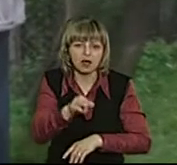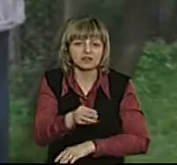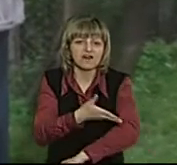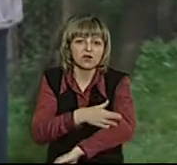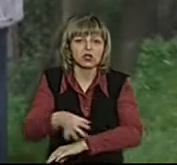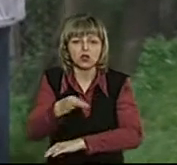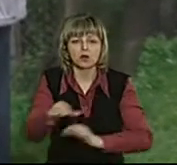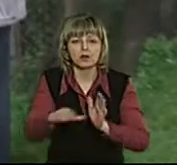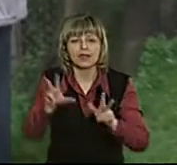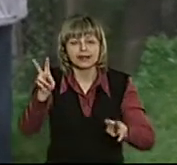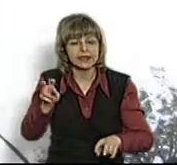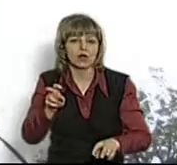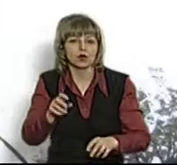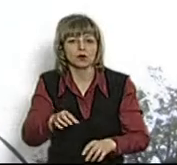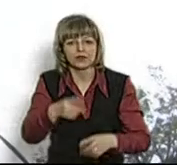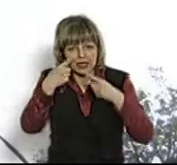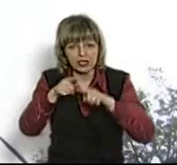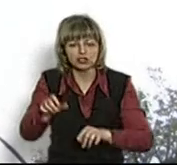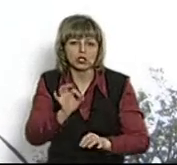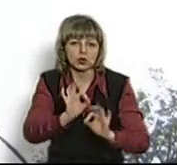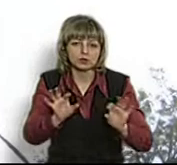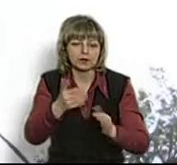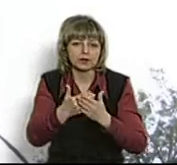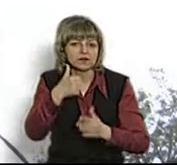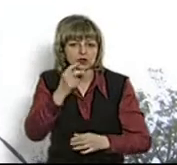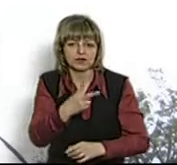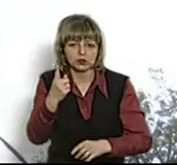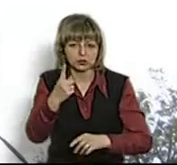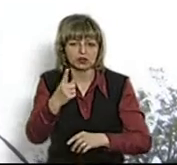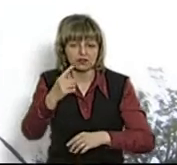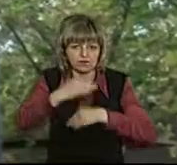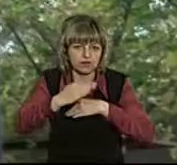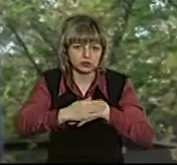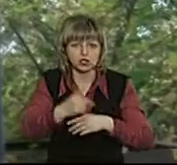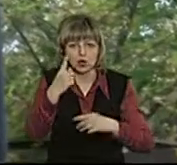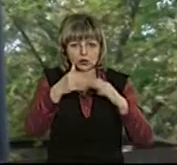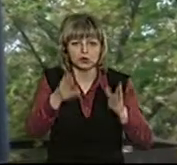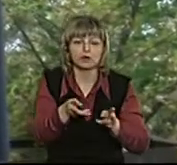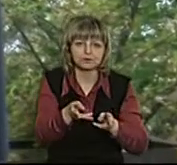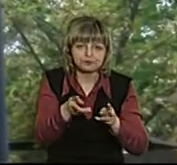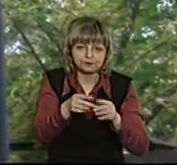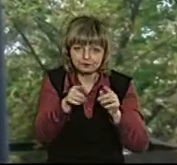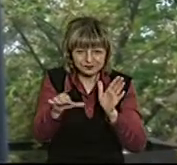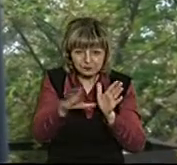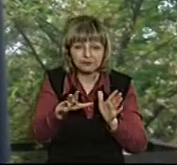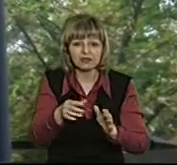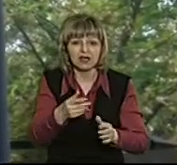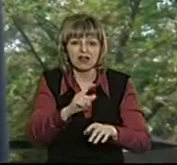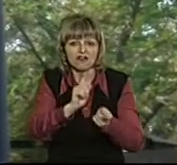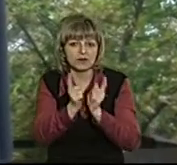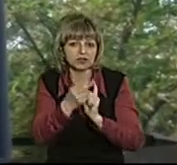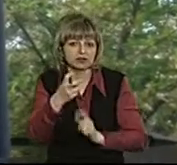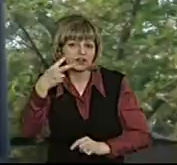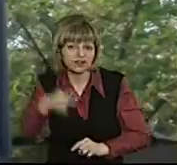Роман Рожило розповів, учора близько 22 години на одному з трансформаторів замість 220 вольт напруга піднялась